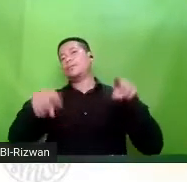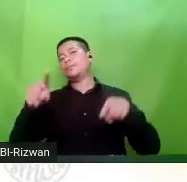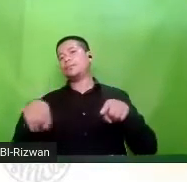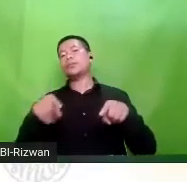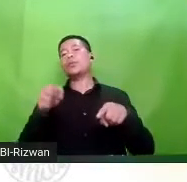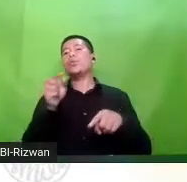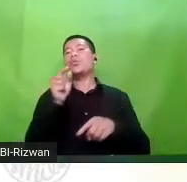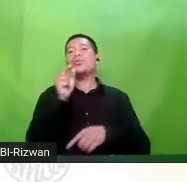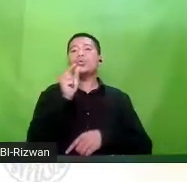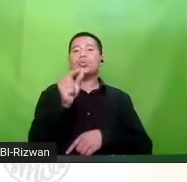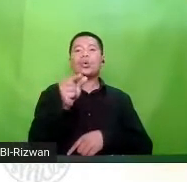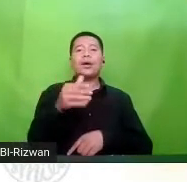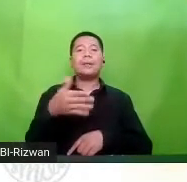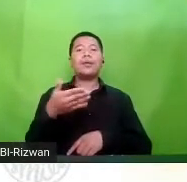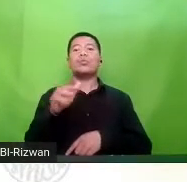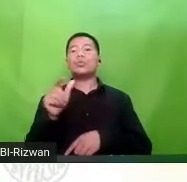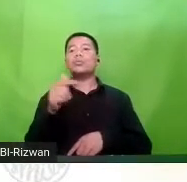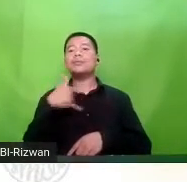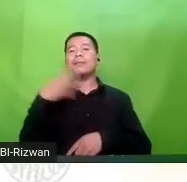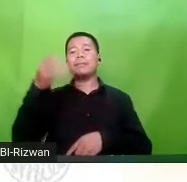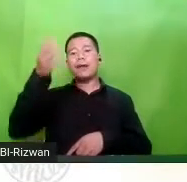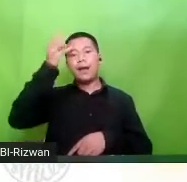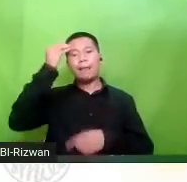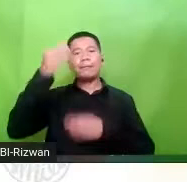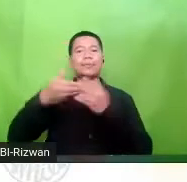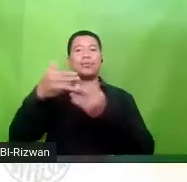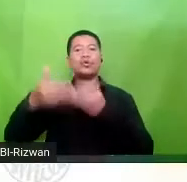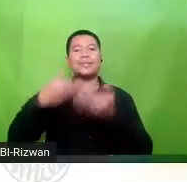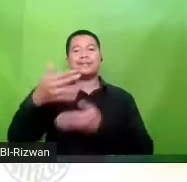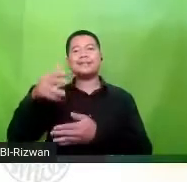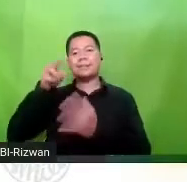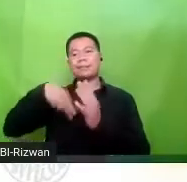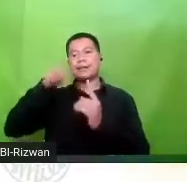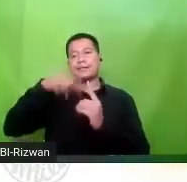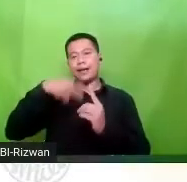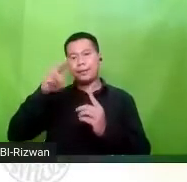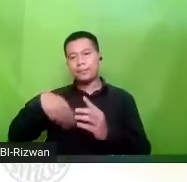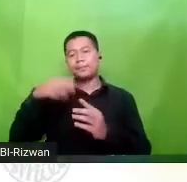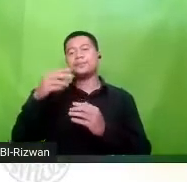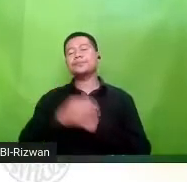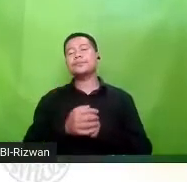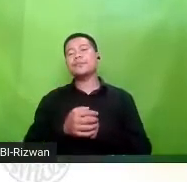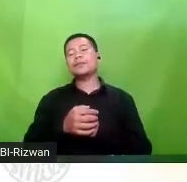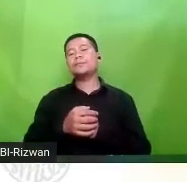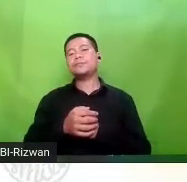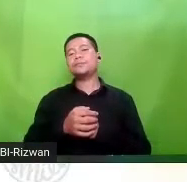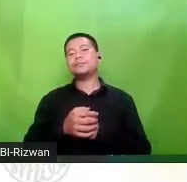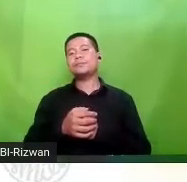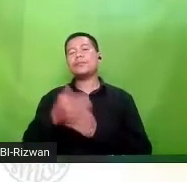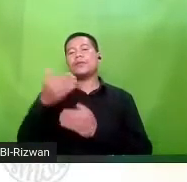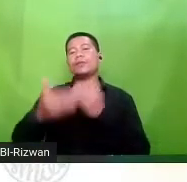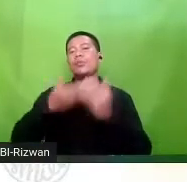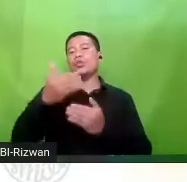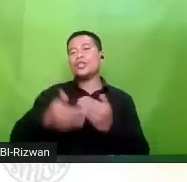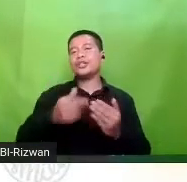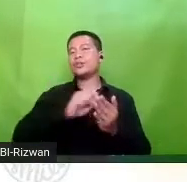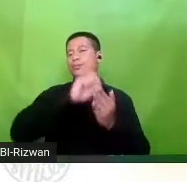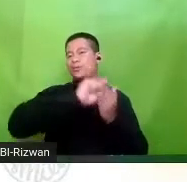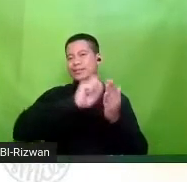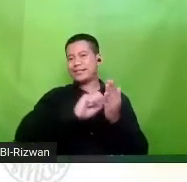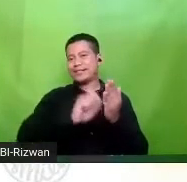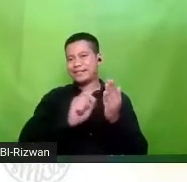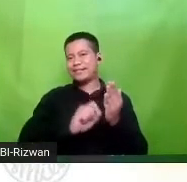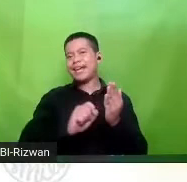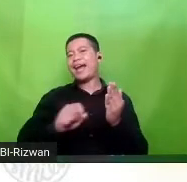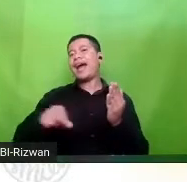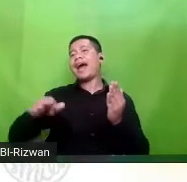bisa memahami proses baca dan kemudian proses untuk misalnya menulis dari anak yang